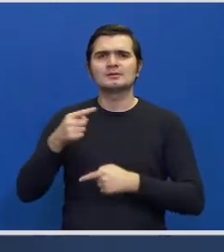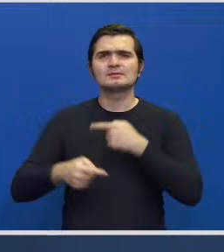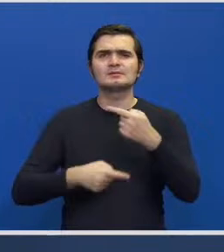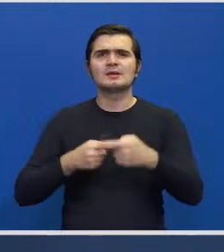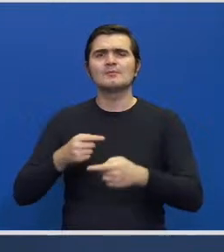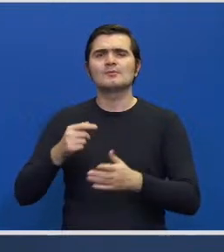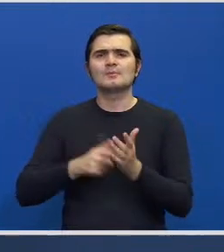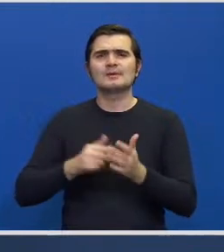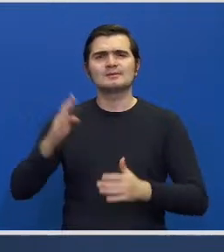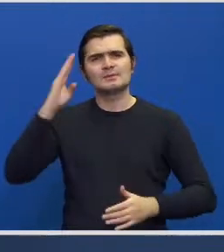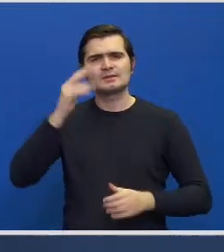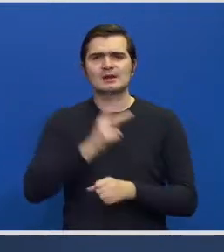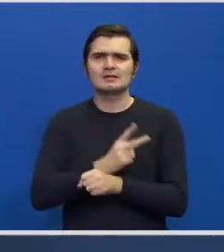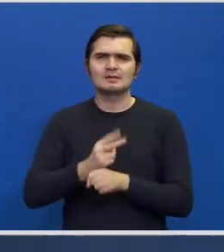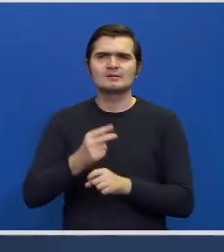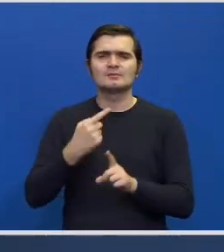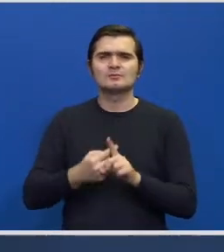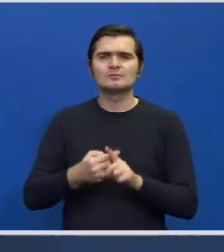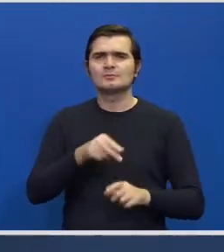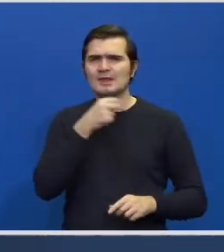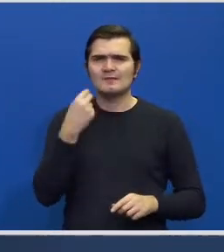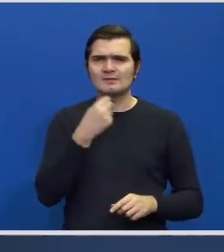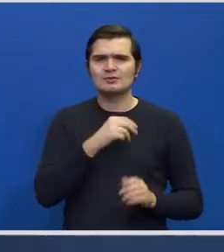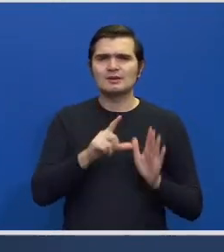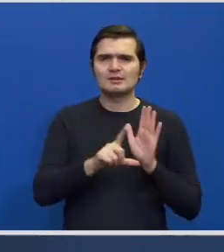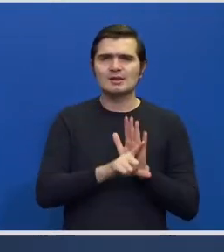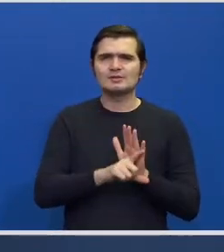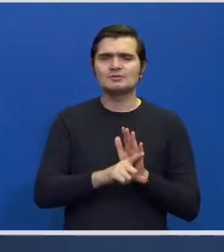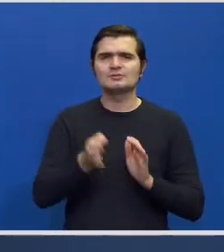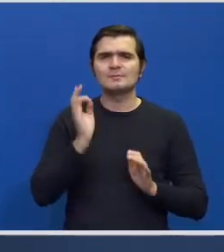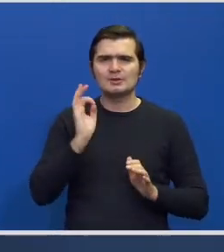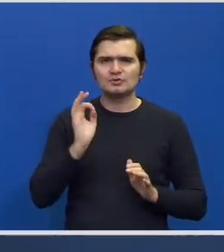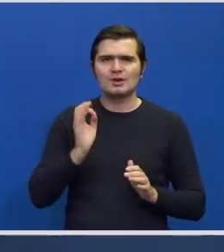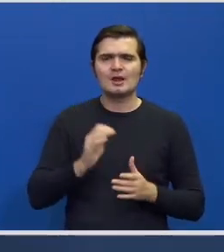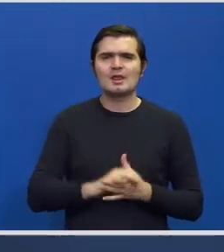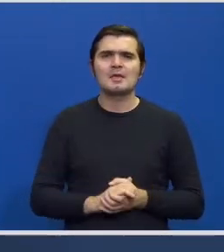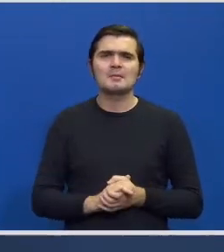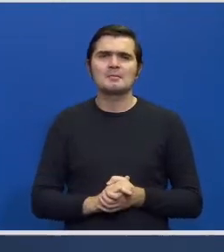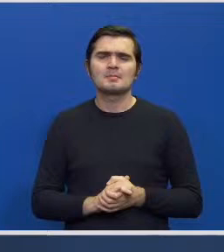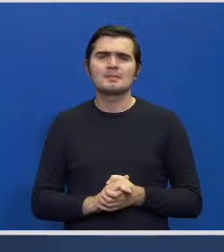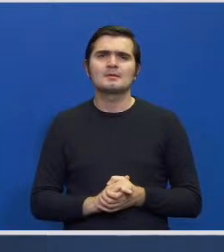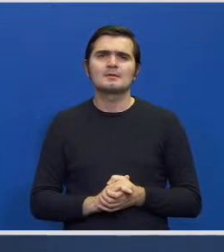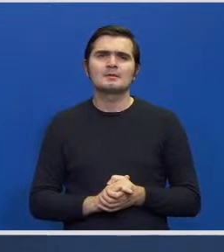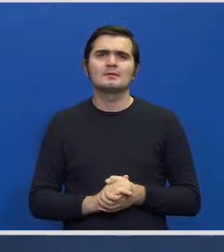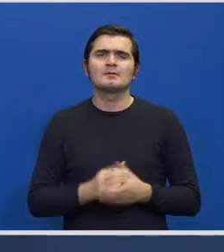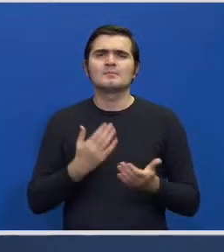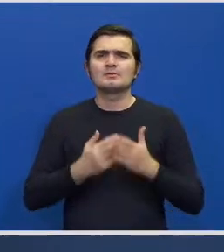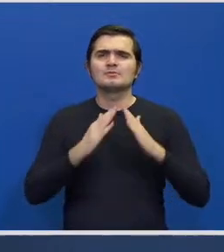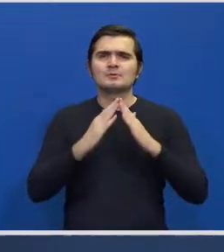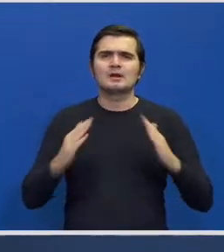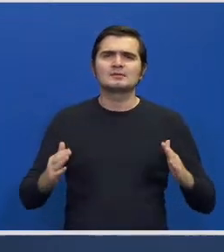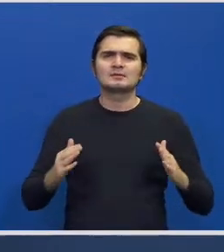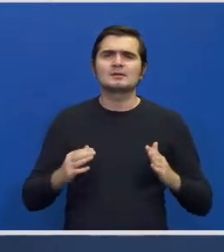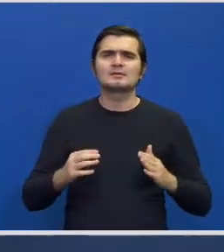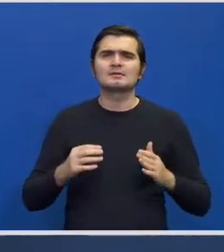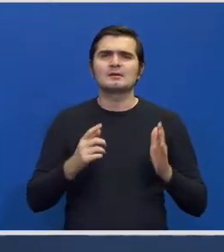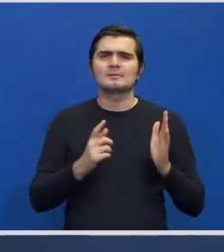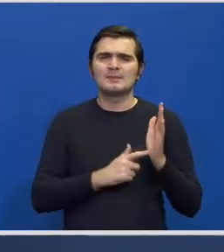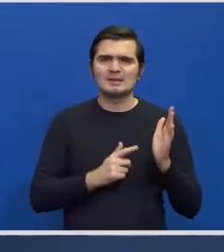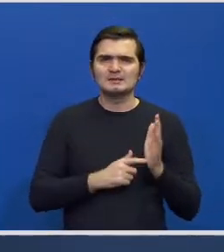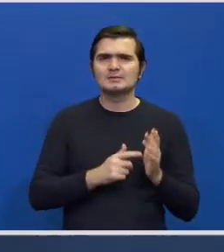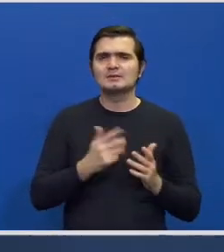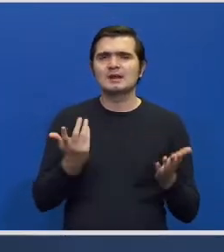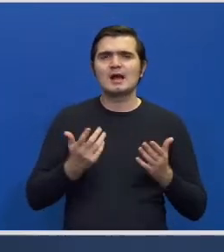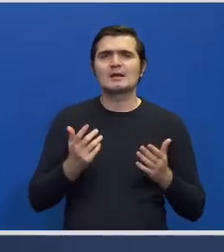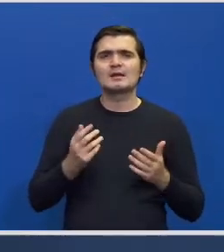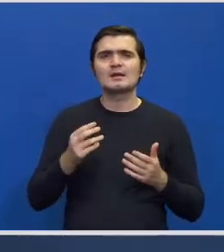sistemul pensiilor militare de stat și beneficiarilor de drepturi prevăzute de legi cu caracter special plătite de casele teritoriale de pensii, casele